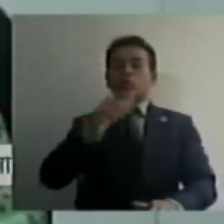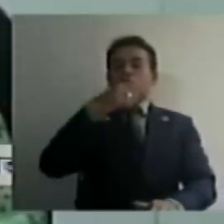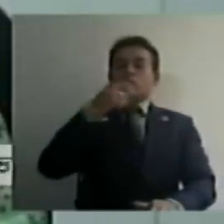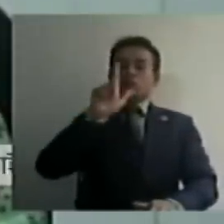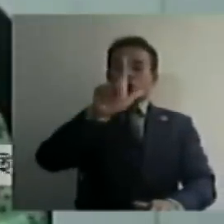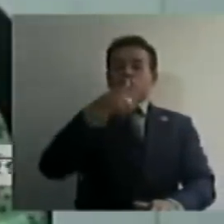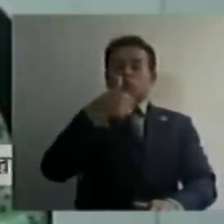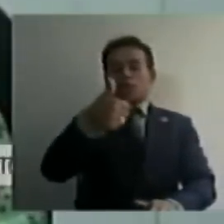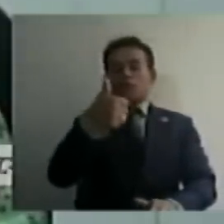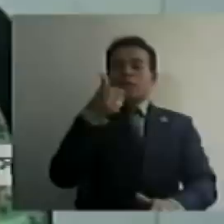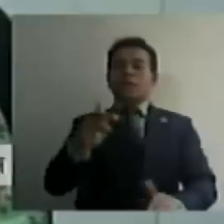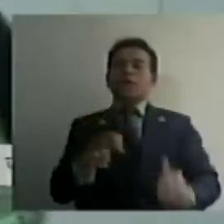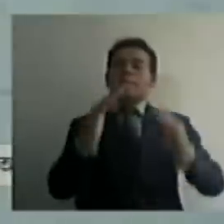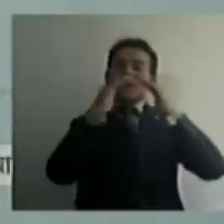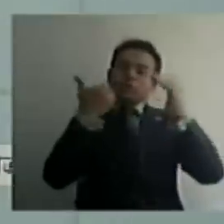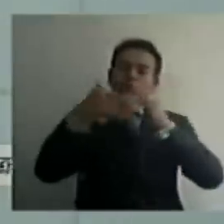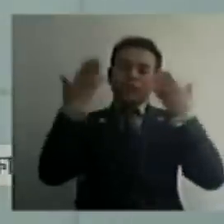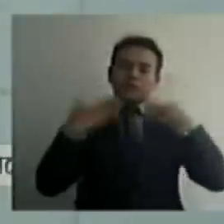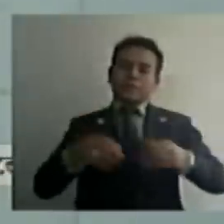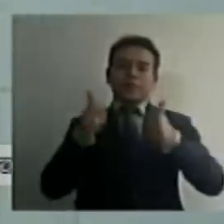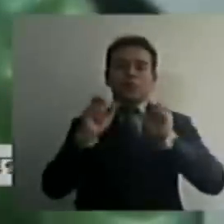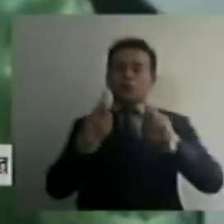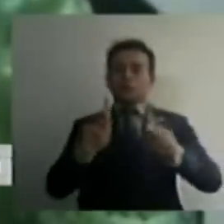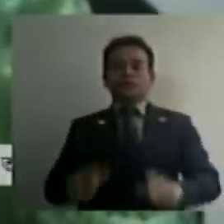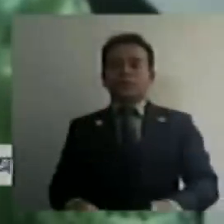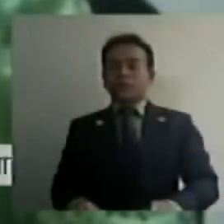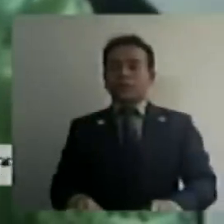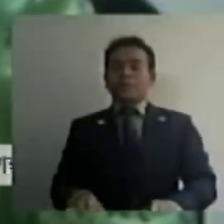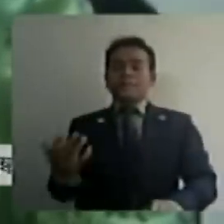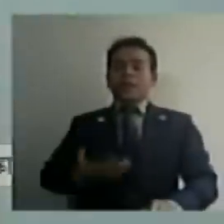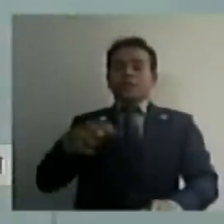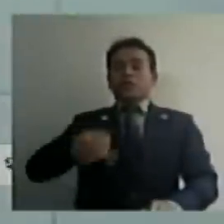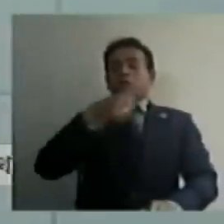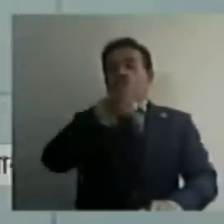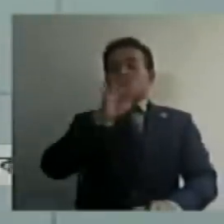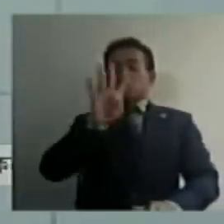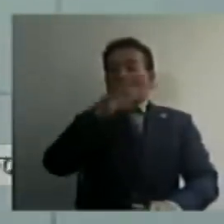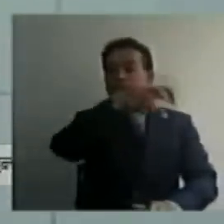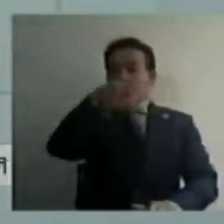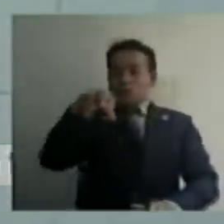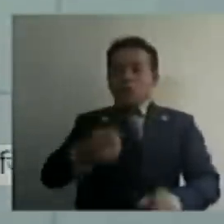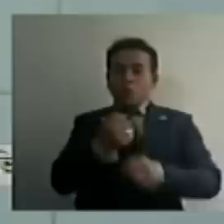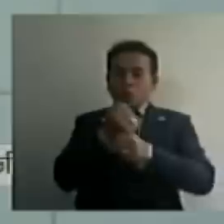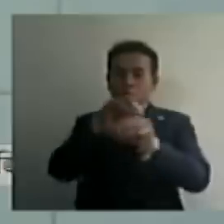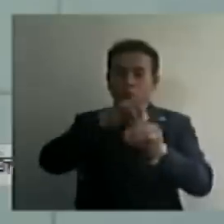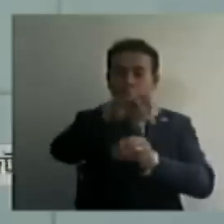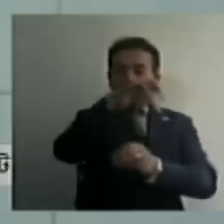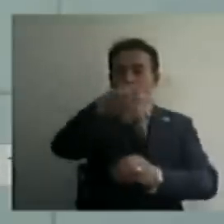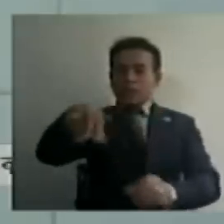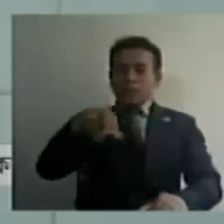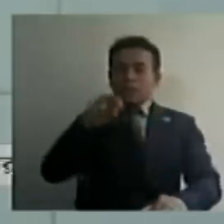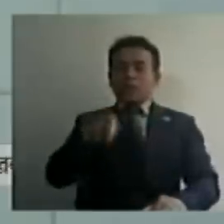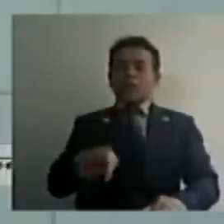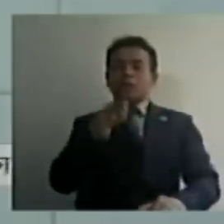সারা দেশে ৬৪ জেলায় সকল উপজেলা জেলা পর্যায়ে প্রাতিষ্ঠানিক কোয়ারেন্টাইনের জন্য প্রস্তুত করা হয়েছে